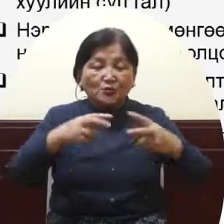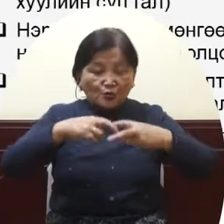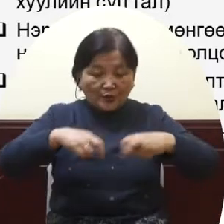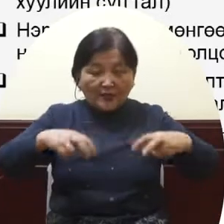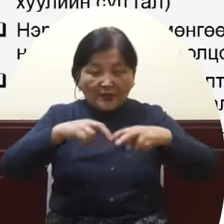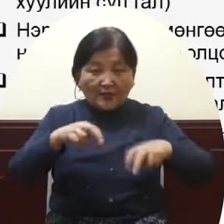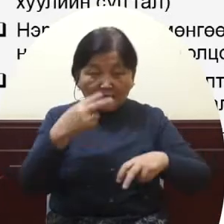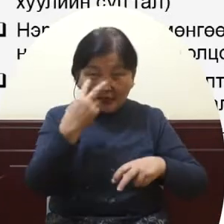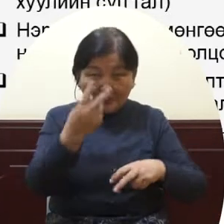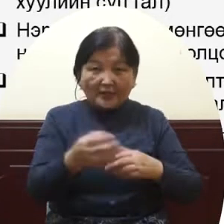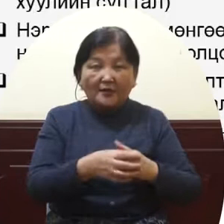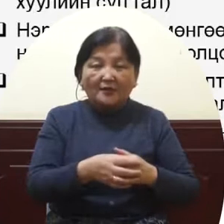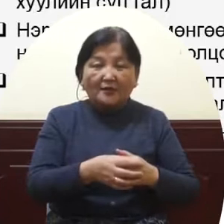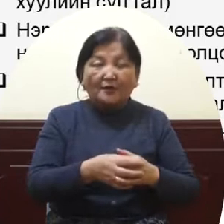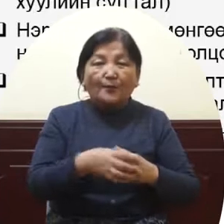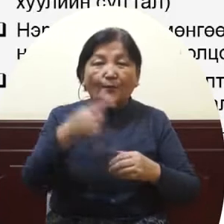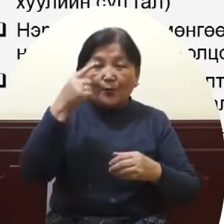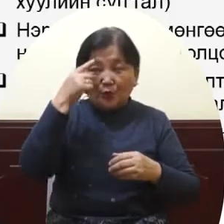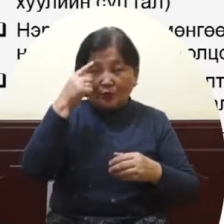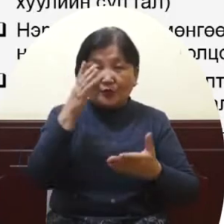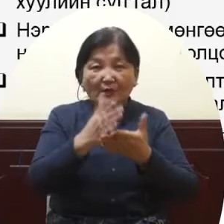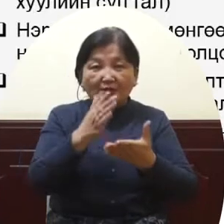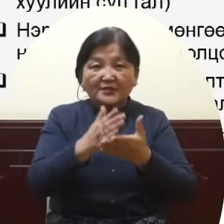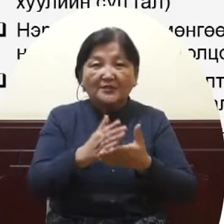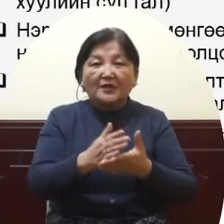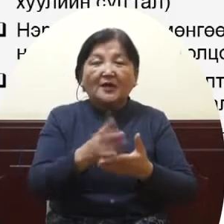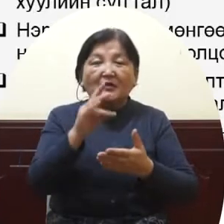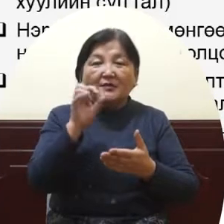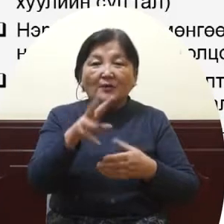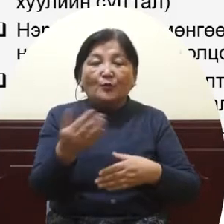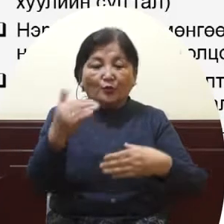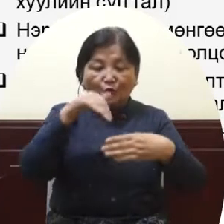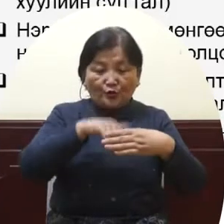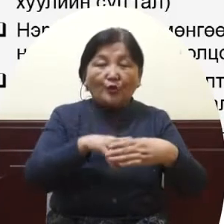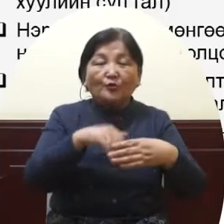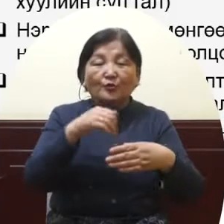арчлал дунд зэрэг болон хангалтгүй байна гэсэн дүгнэлт.